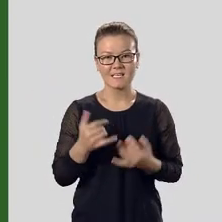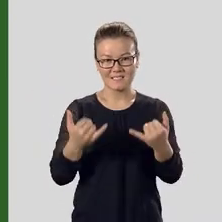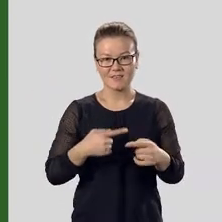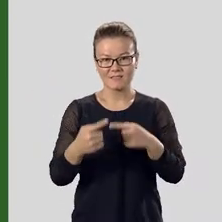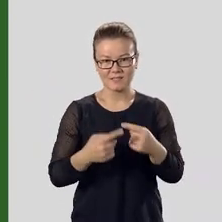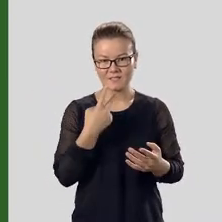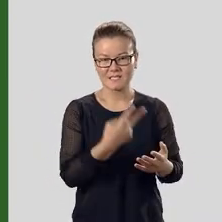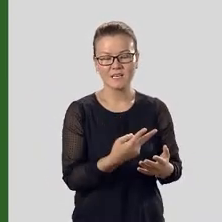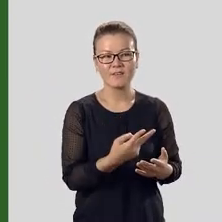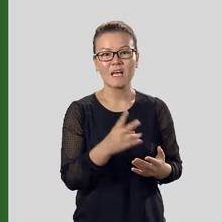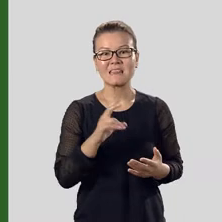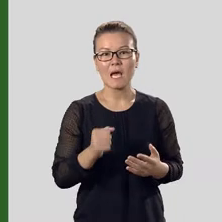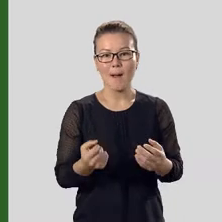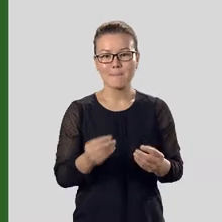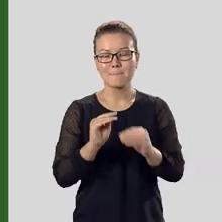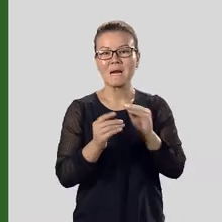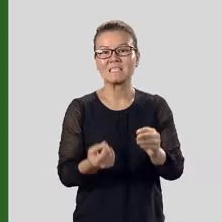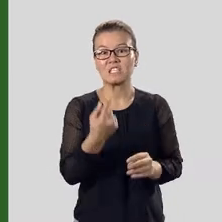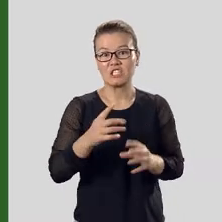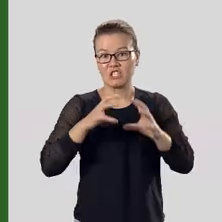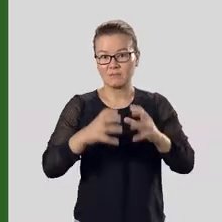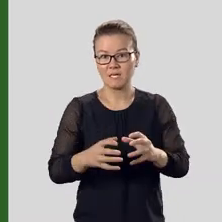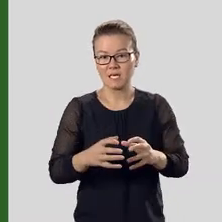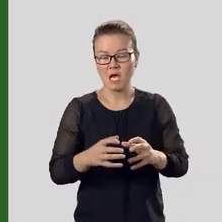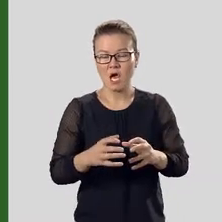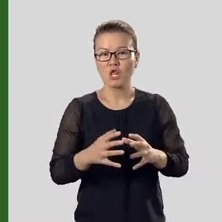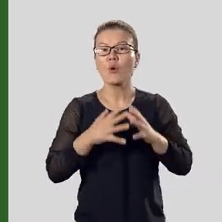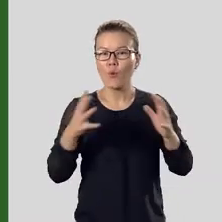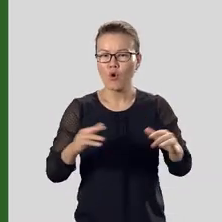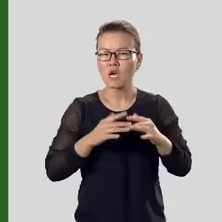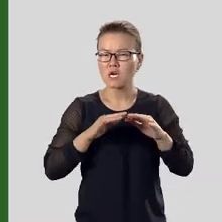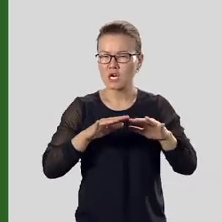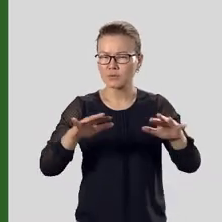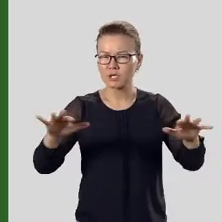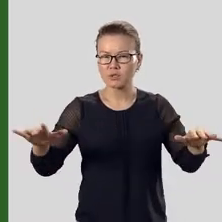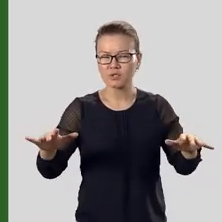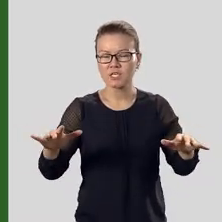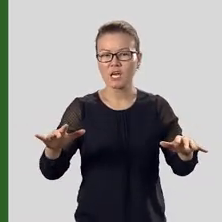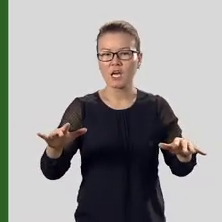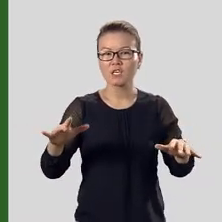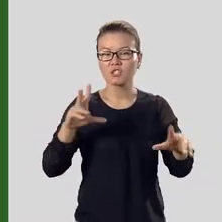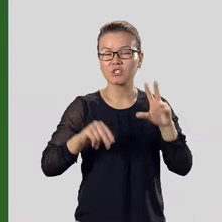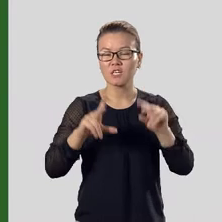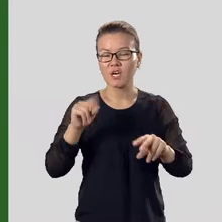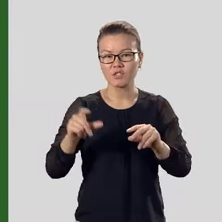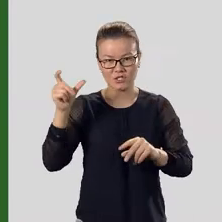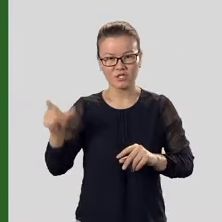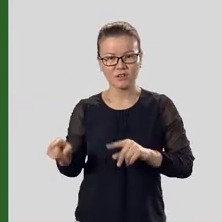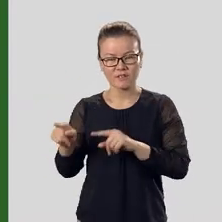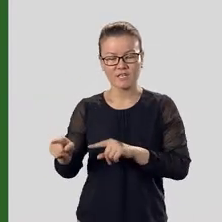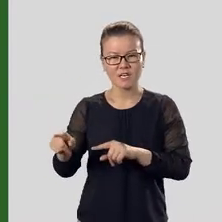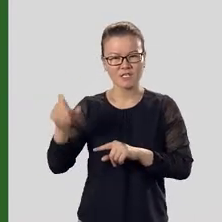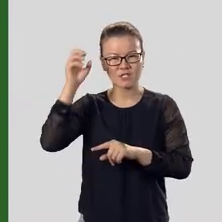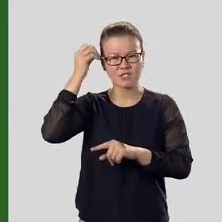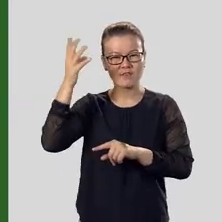современных взглядов на происхождение Земли наиболее распространенным считается гипотеза известного